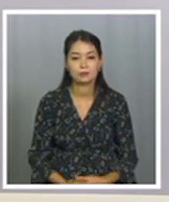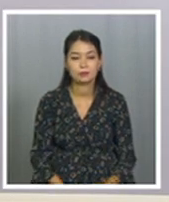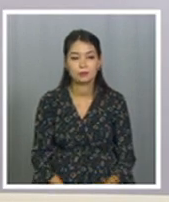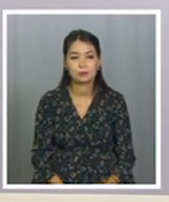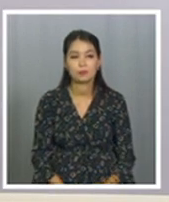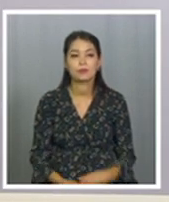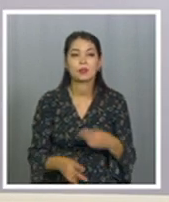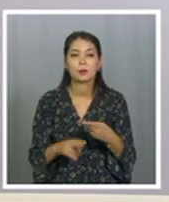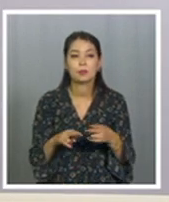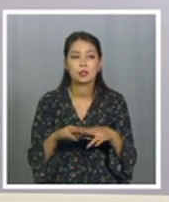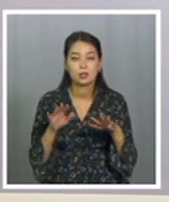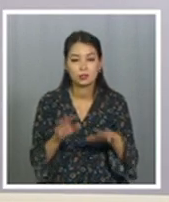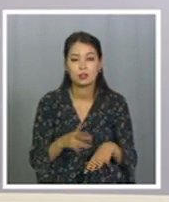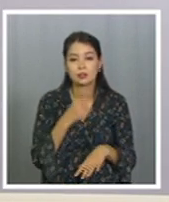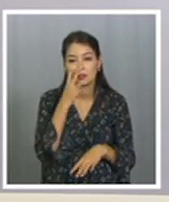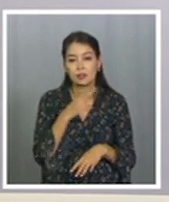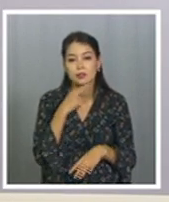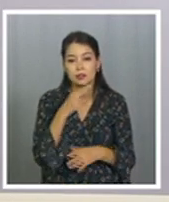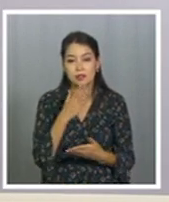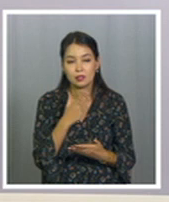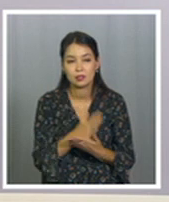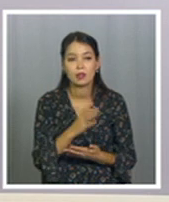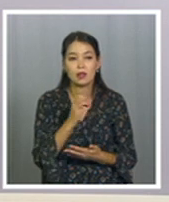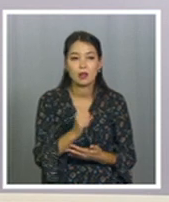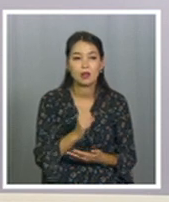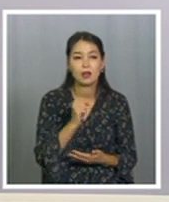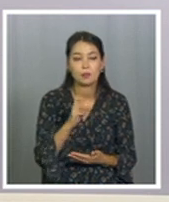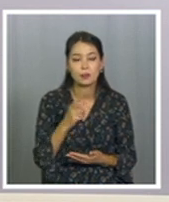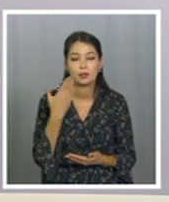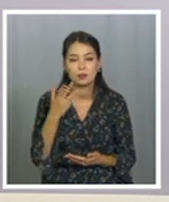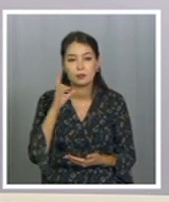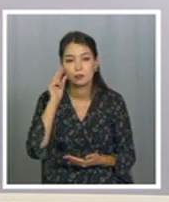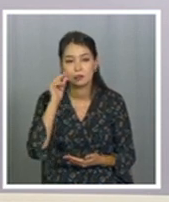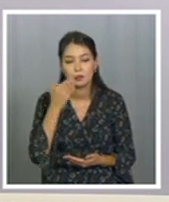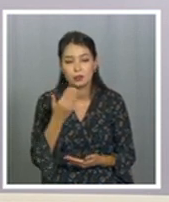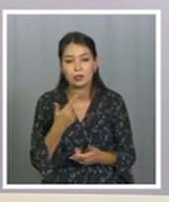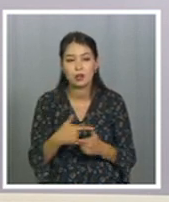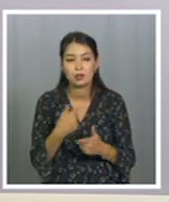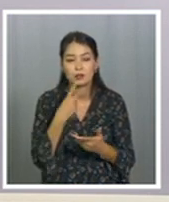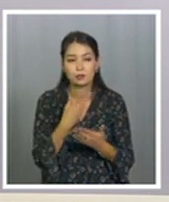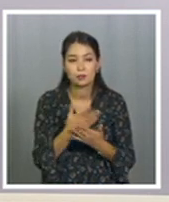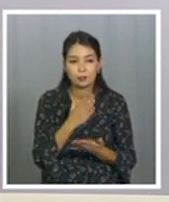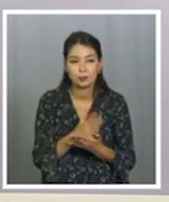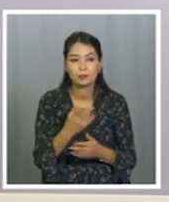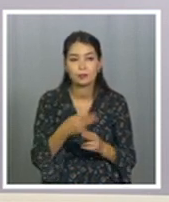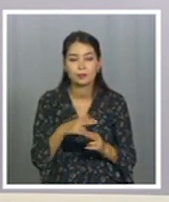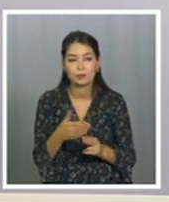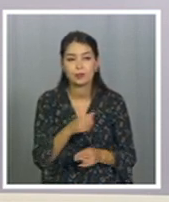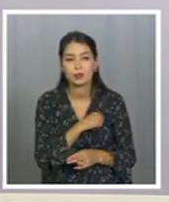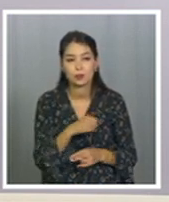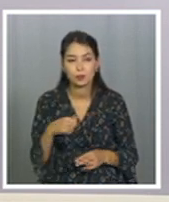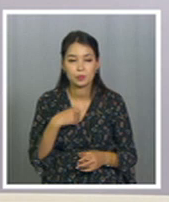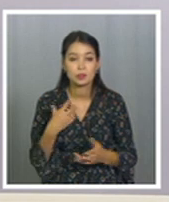жерде байқау отырсаңыздар, яғни A, B мәндері айқын көрсетілмеген. Яғни біздер оны өзіміз табуымыз